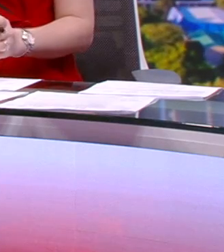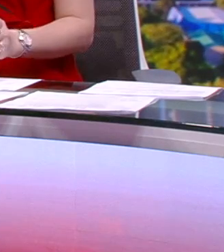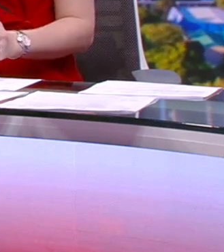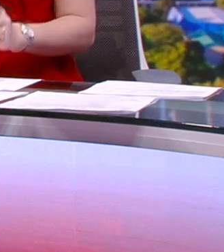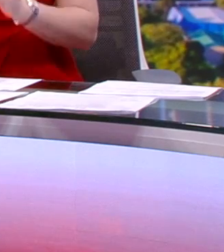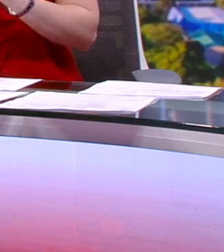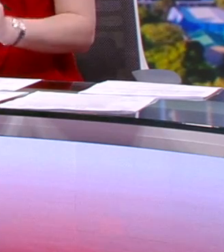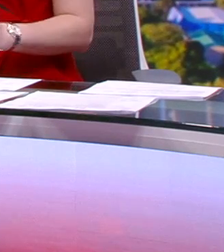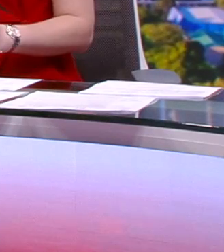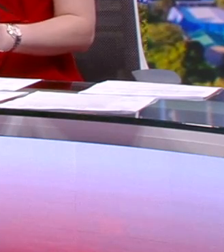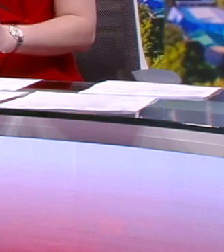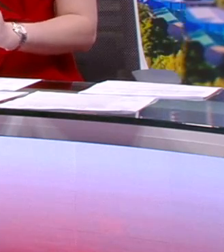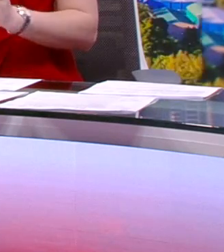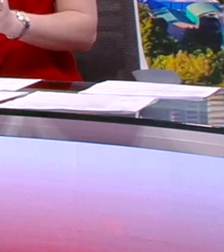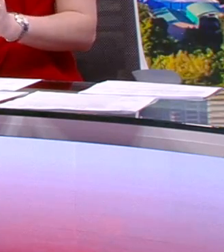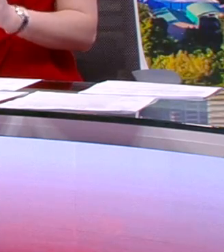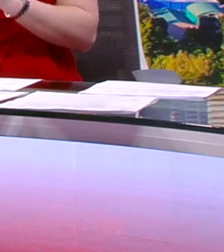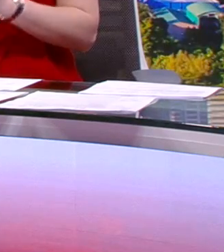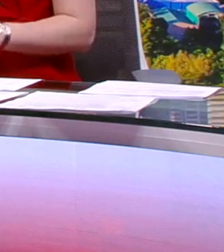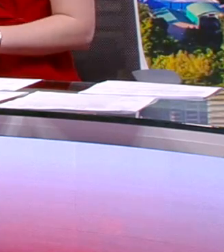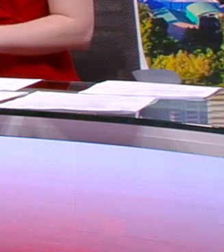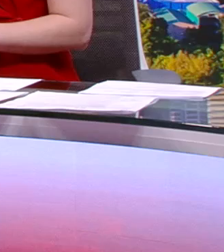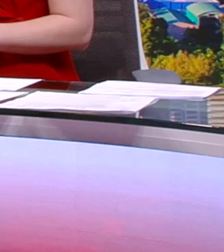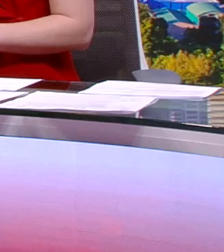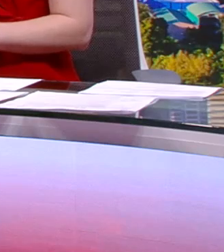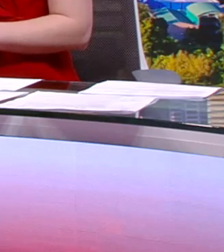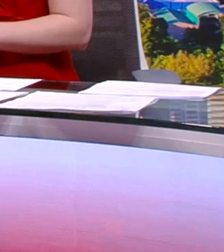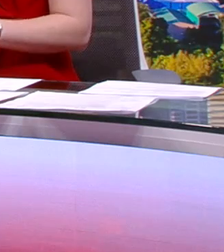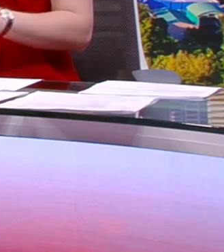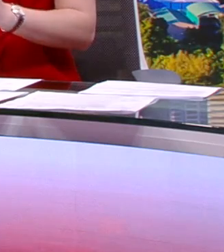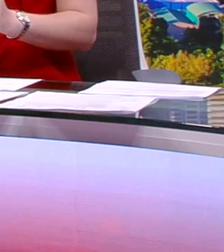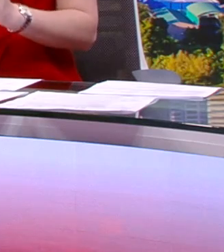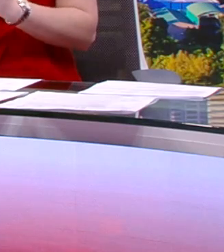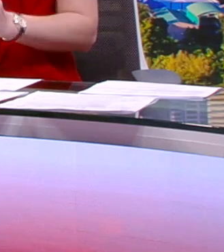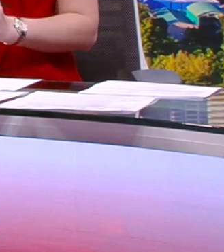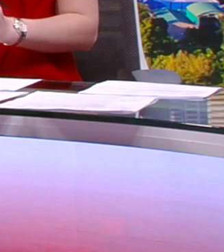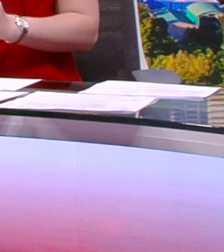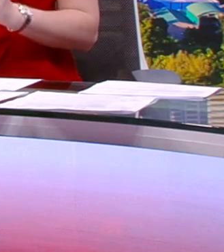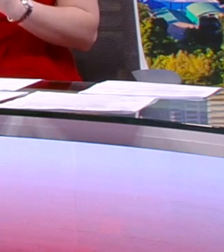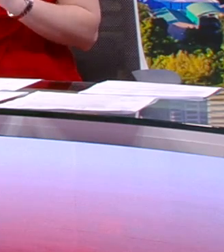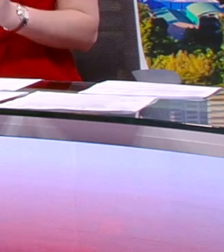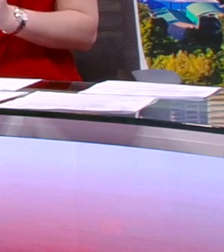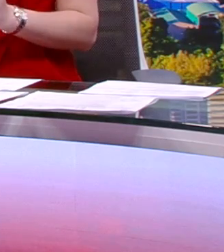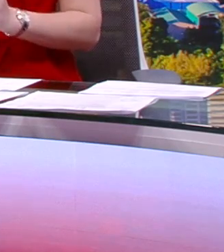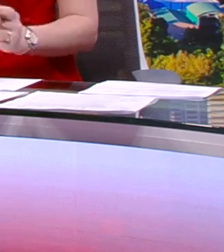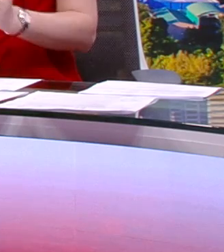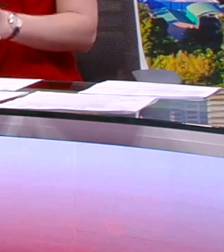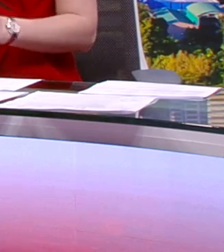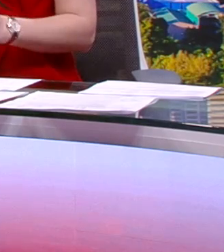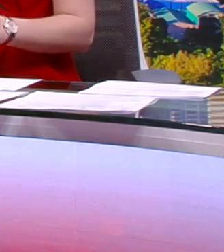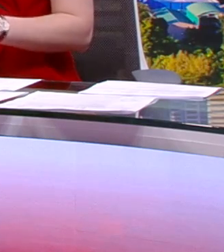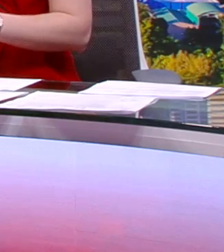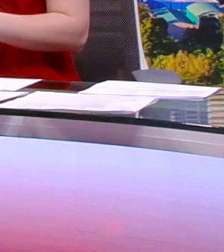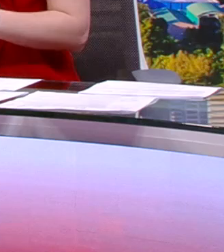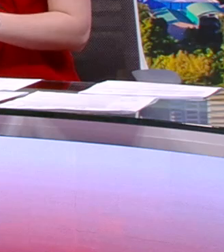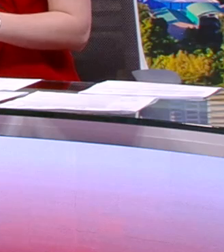เพจนี้ได้แล้วดูๆแล้วคุณผู้ชมเพจนี้ก็มีคนติดตามเยอะด้วยนะและมีการใช้ภาพตำรวจนะคะระดับผู้บังคับบัญชาที่เกี่ยวข้องกับ